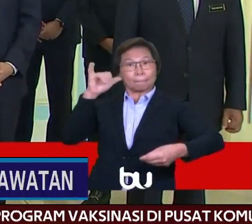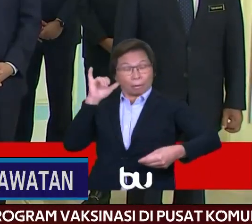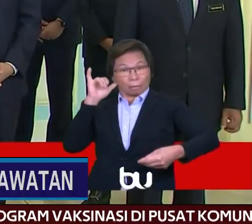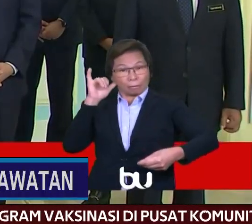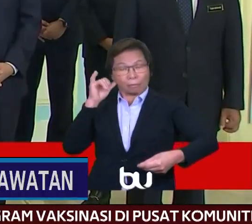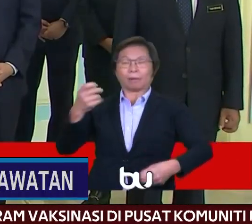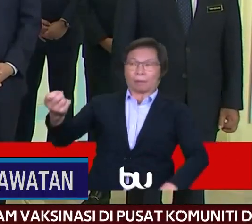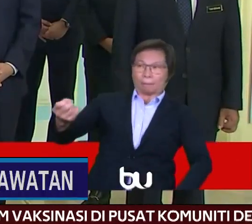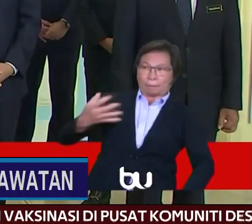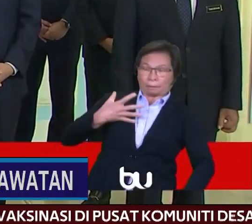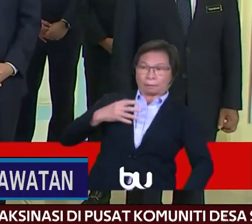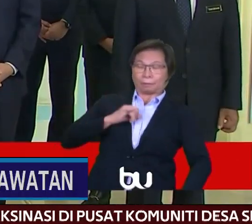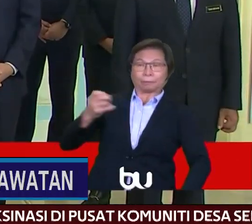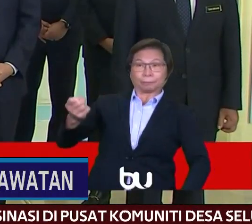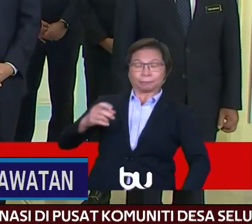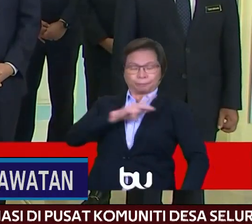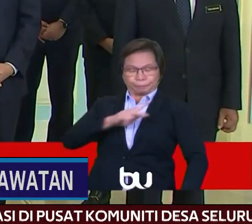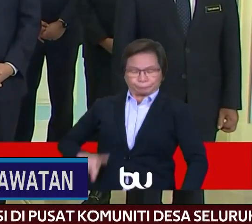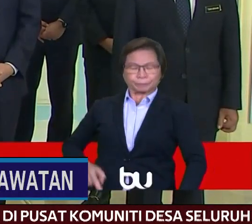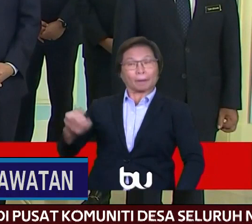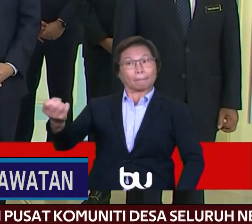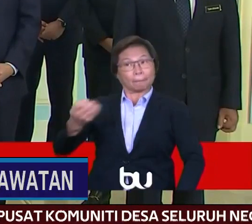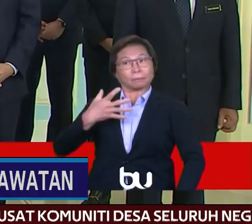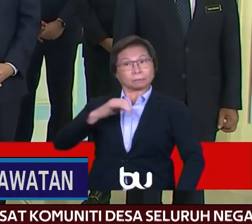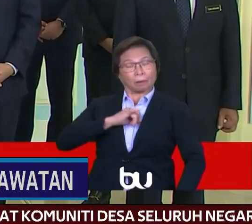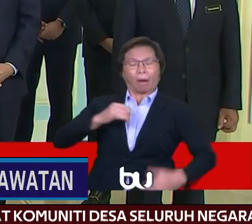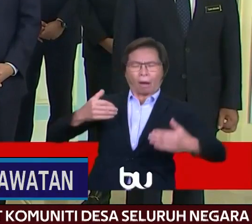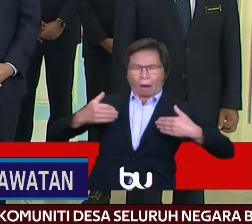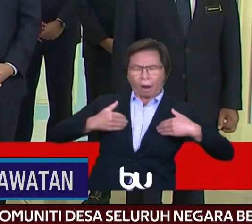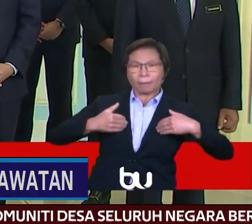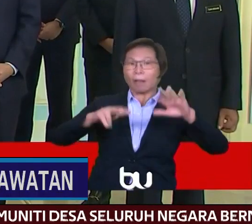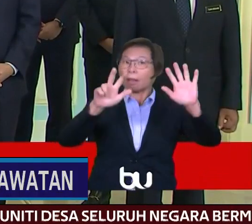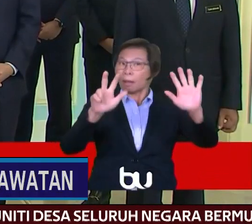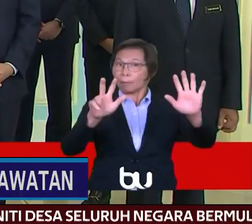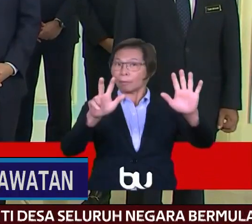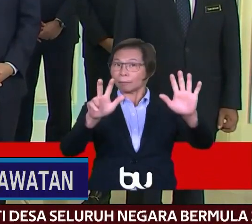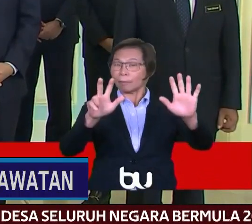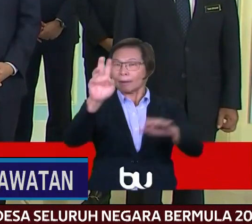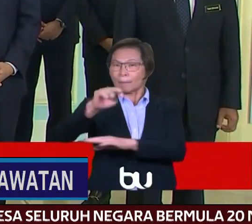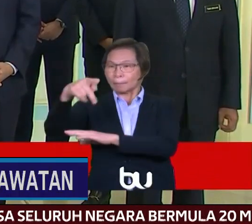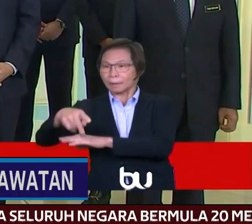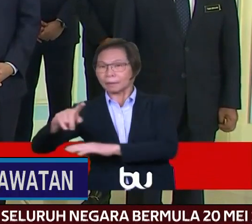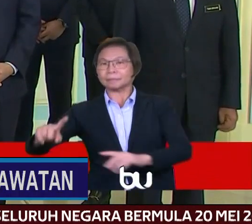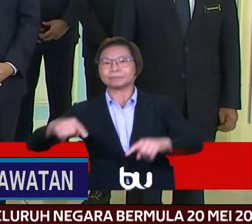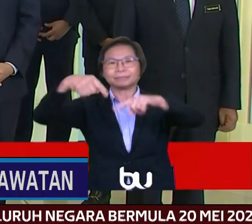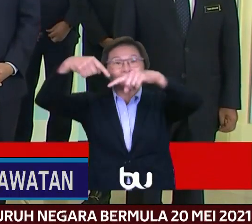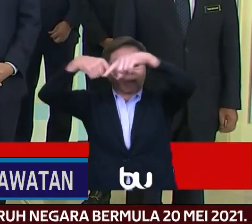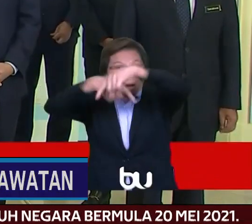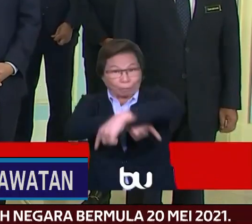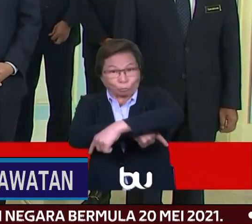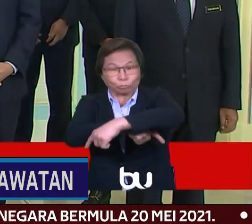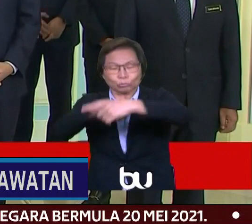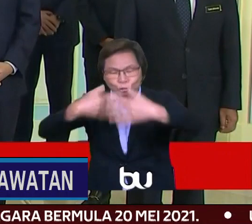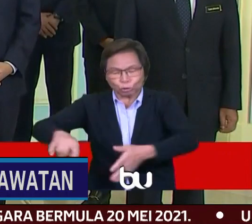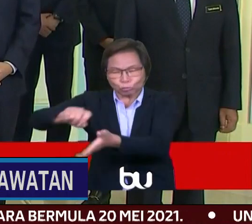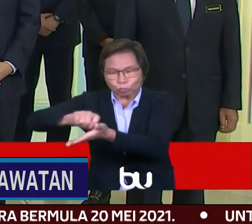yang memaklumkan kepada saya terdapat 8 orang ahli Parlimen UMNO telah